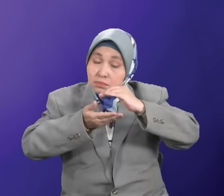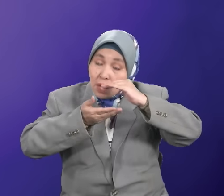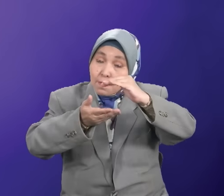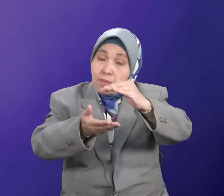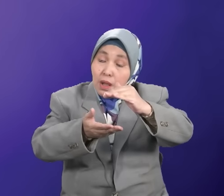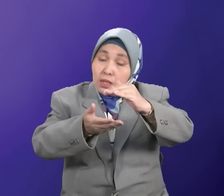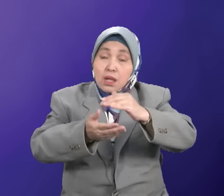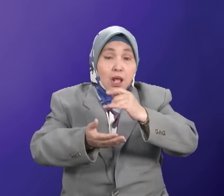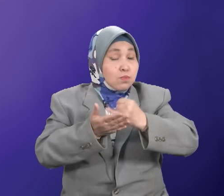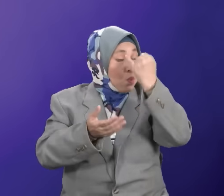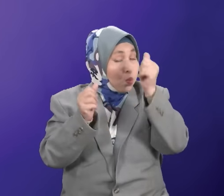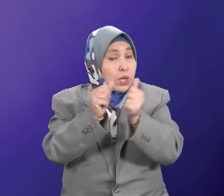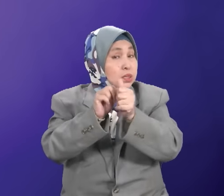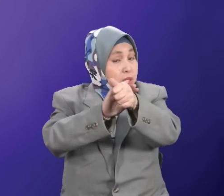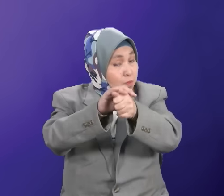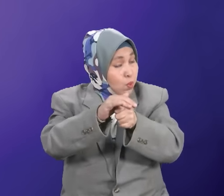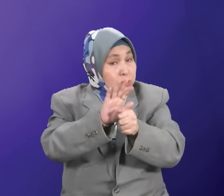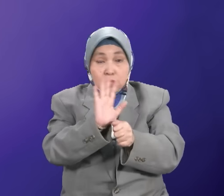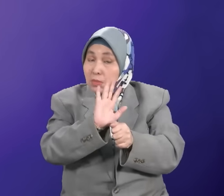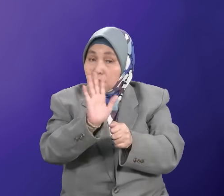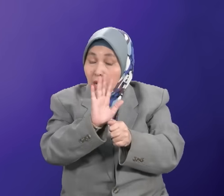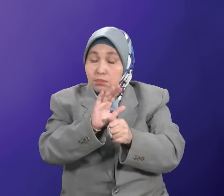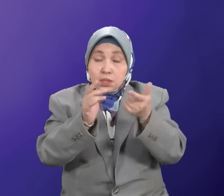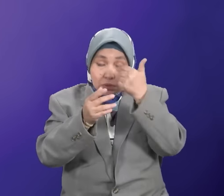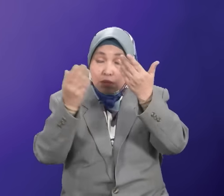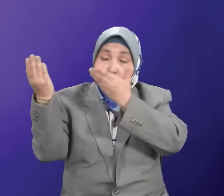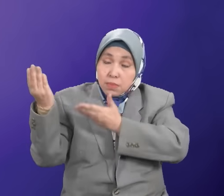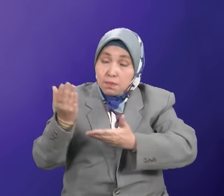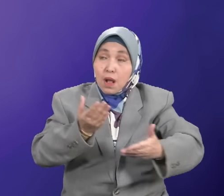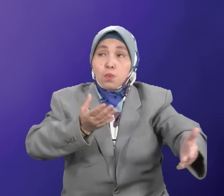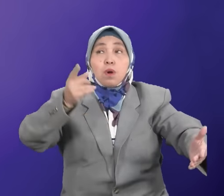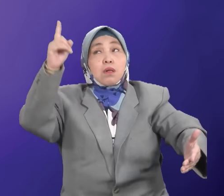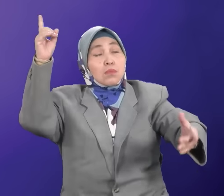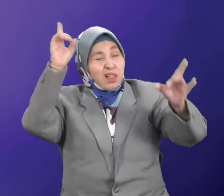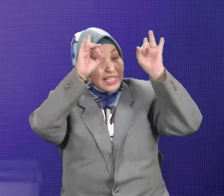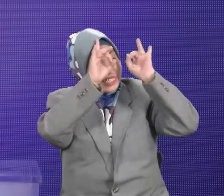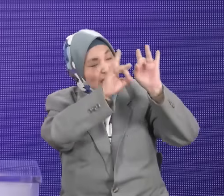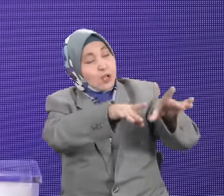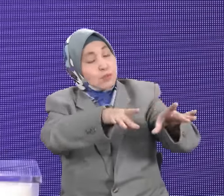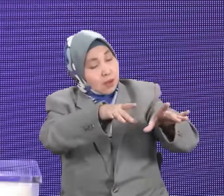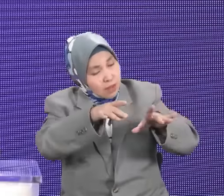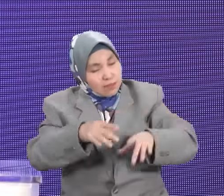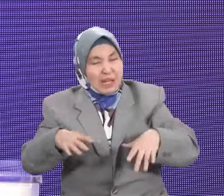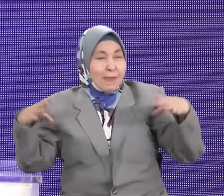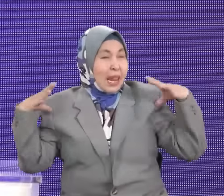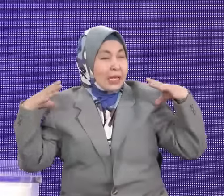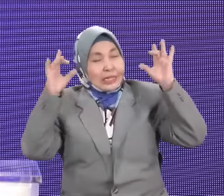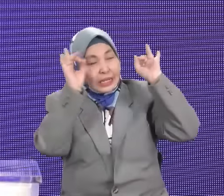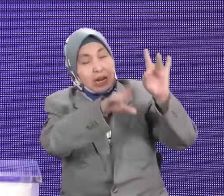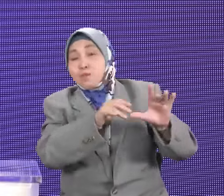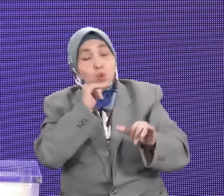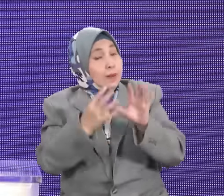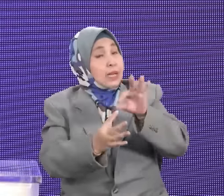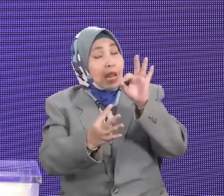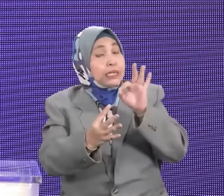menyembunyikan maklumat karena ia mengundang laknat daripada Allah mengundang laknat daripada para malaikat bukan pilihan kita bukan